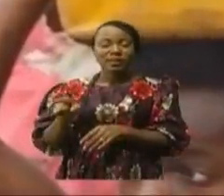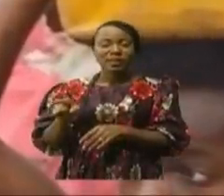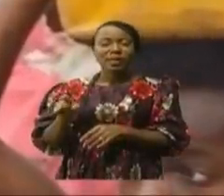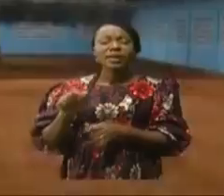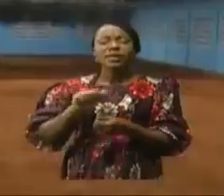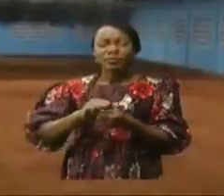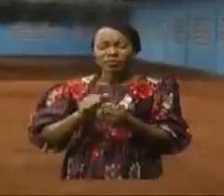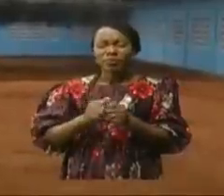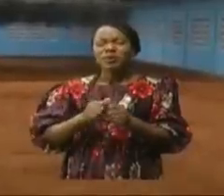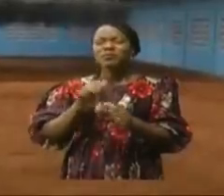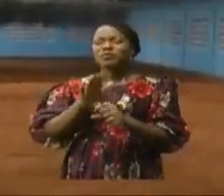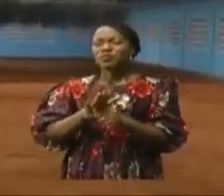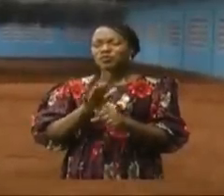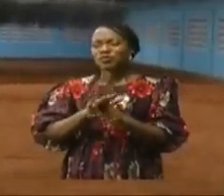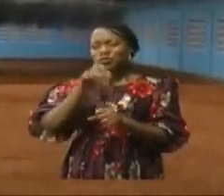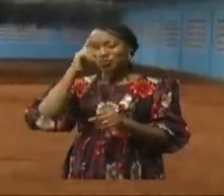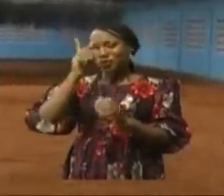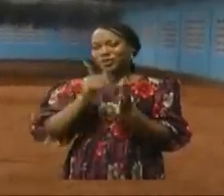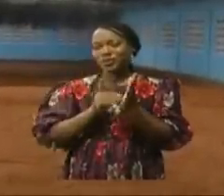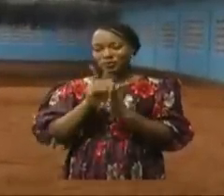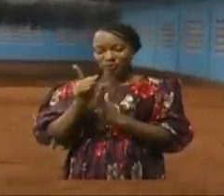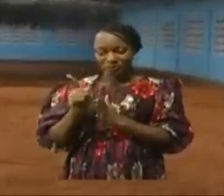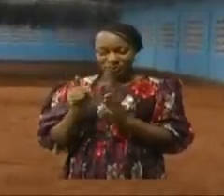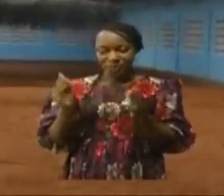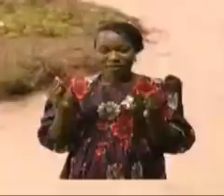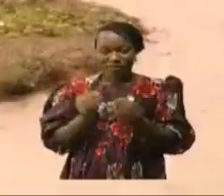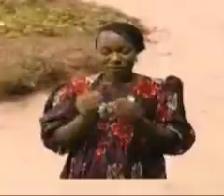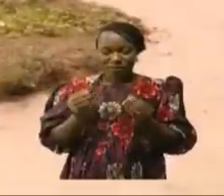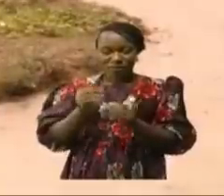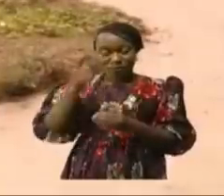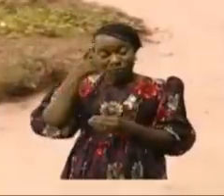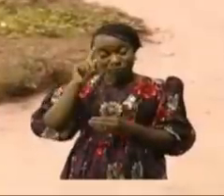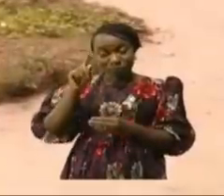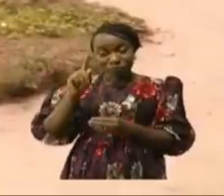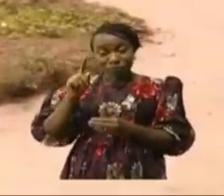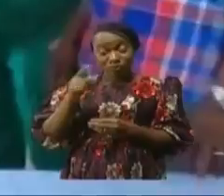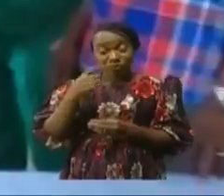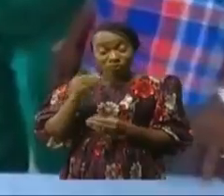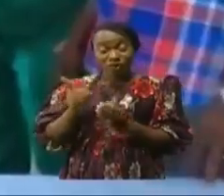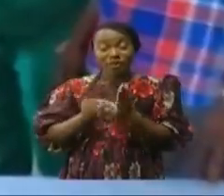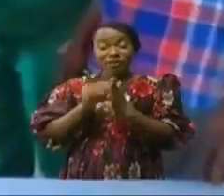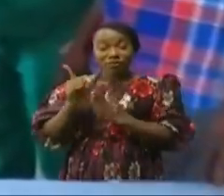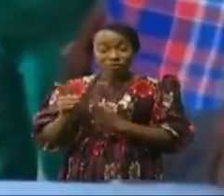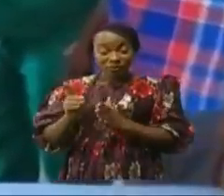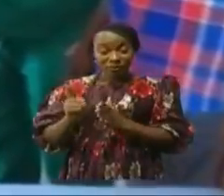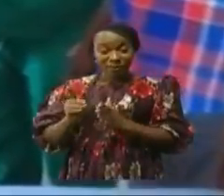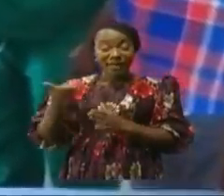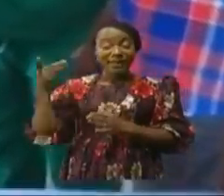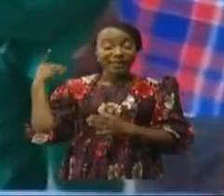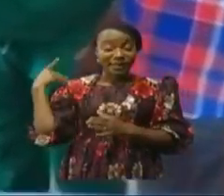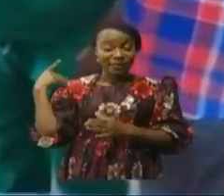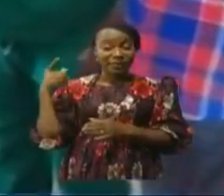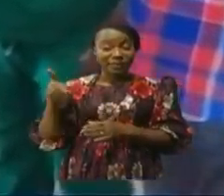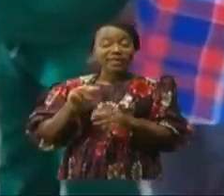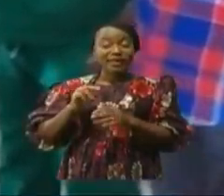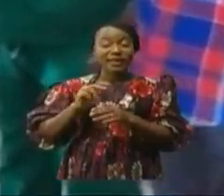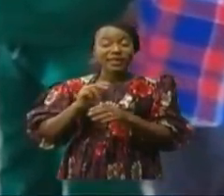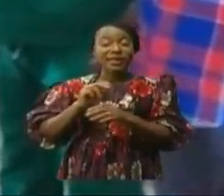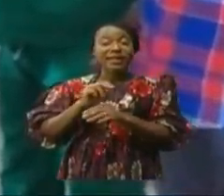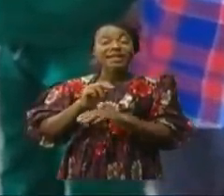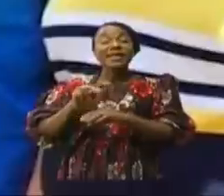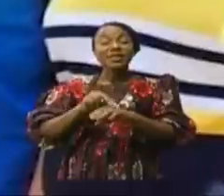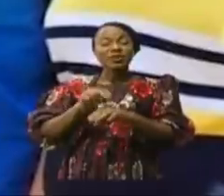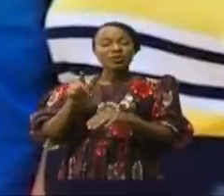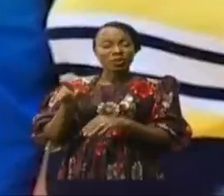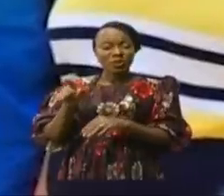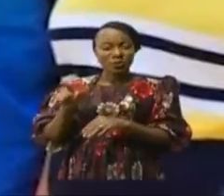développement. Pour booster justement ce développement, Mweka s'appuie sur ses dignes fils et le député national Constantin